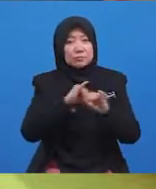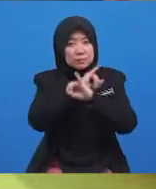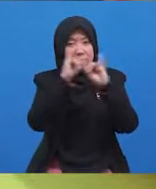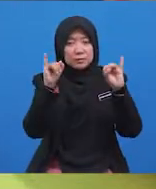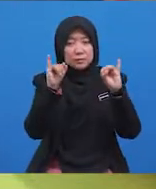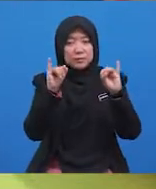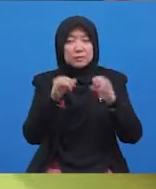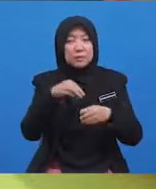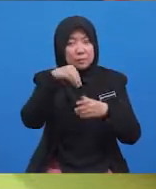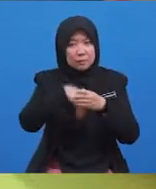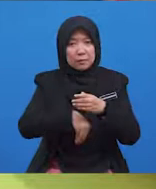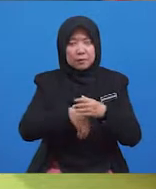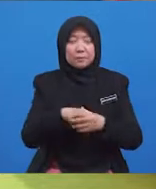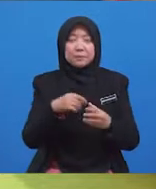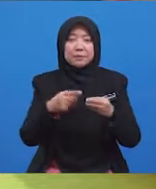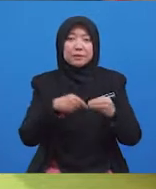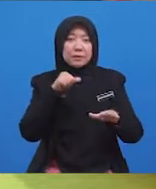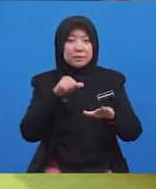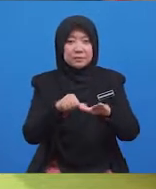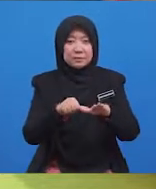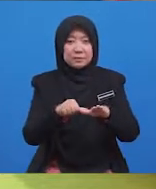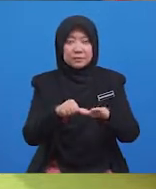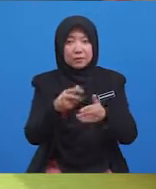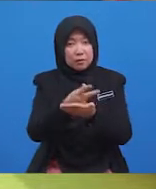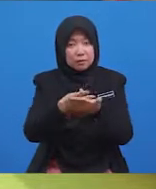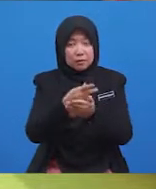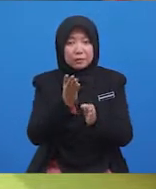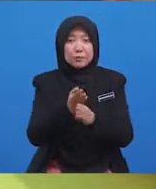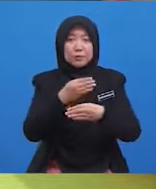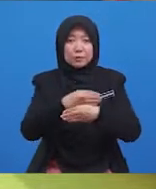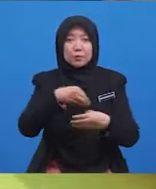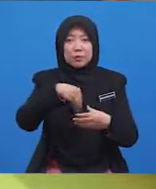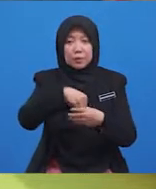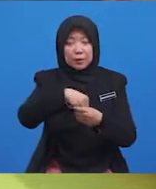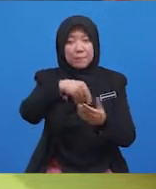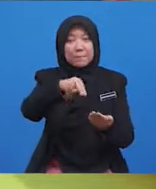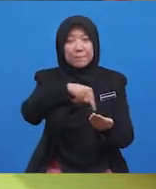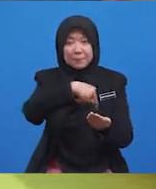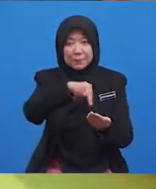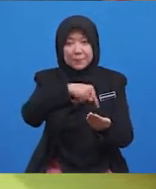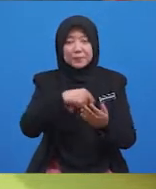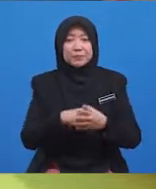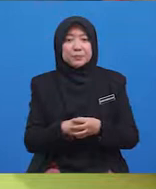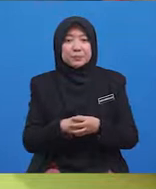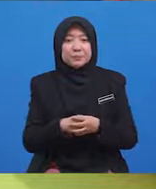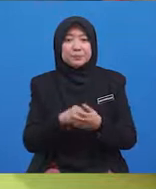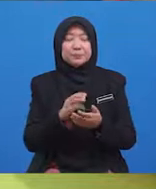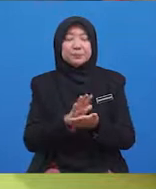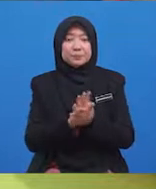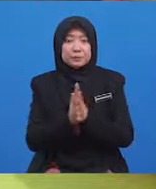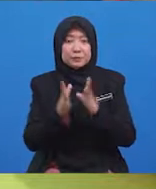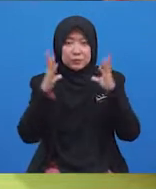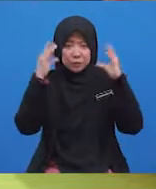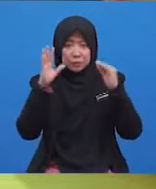terperinci tentang aspek kajian bentuk dalam sesebuah puisi. Justeru, cikgu ingin mengimbas